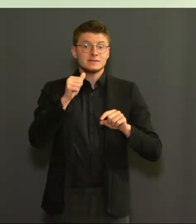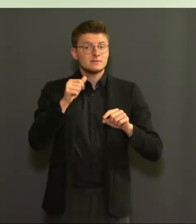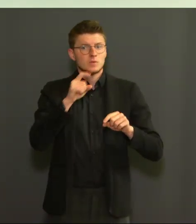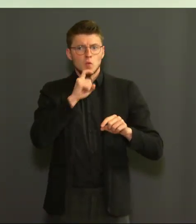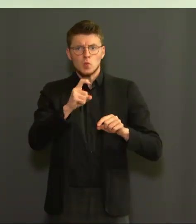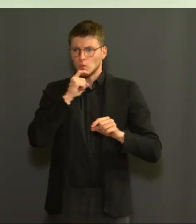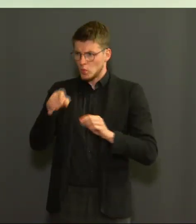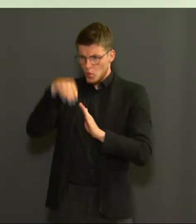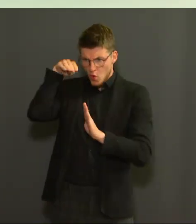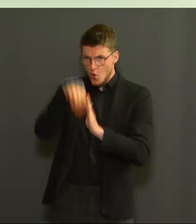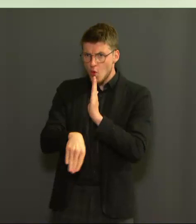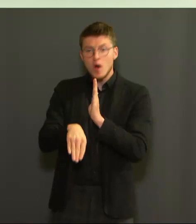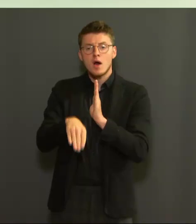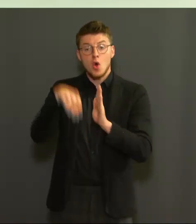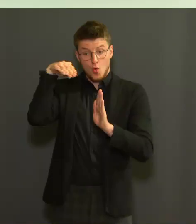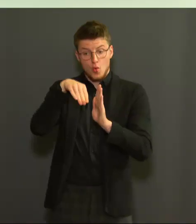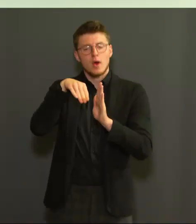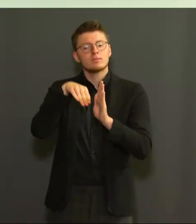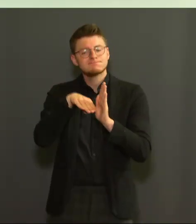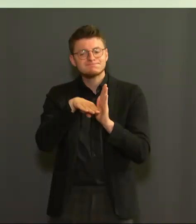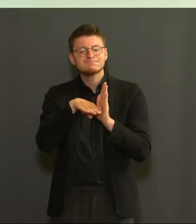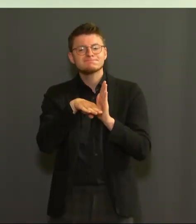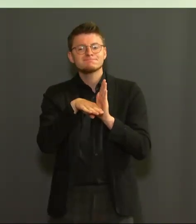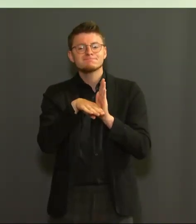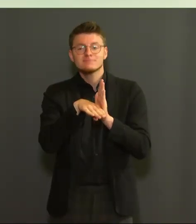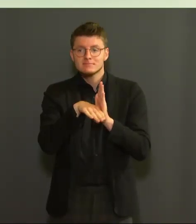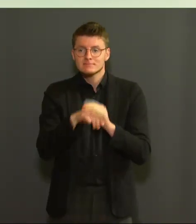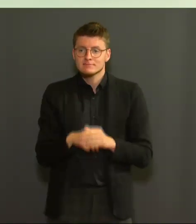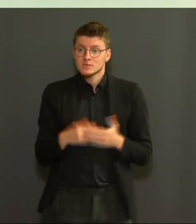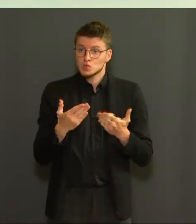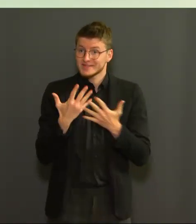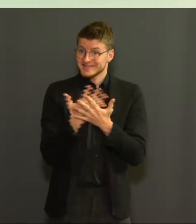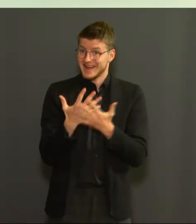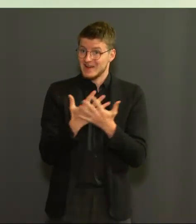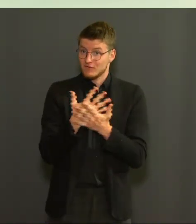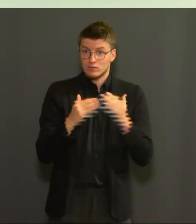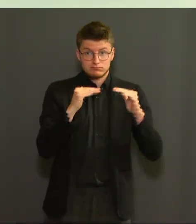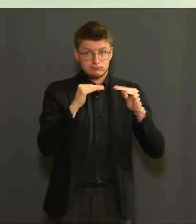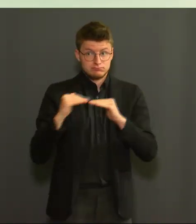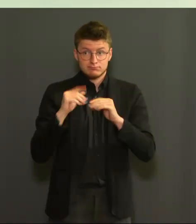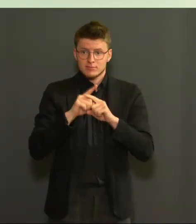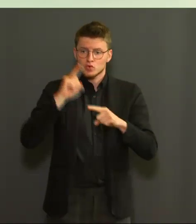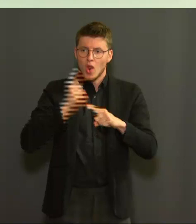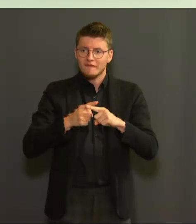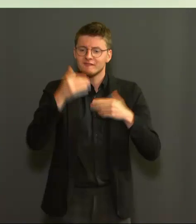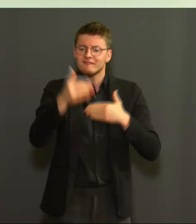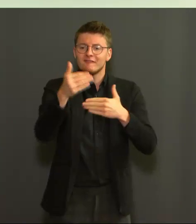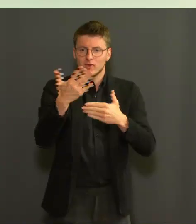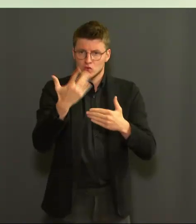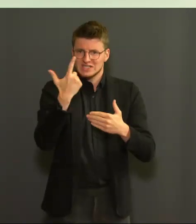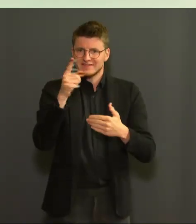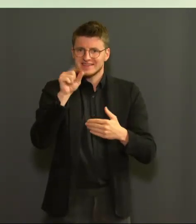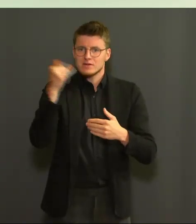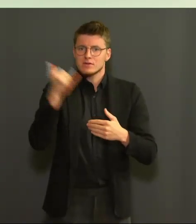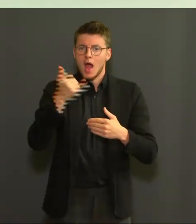hebben. De cijfers halveren om de 17 dagen, terwijl dit vorige week nog dubbel zo snel was om de 8 dagen.